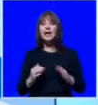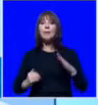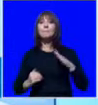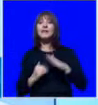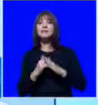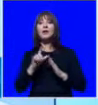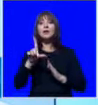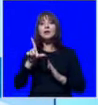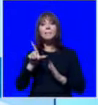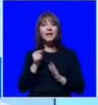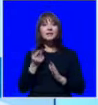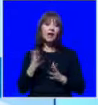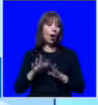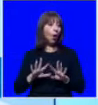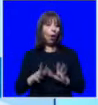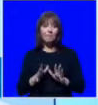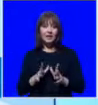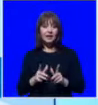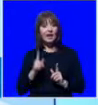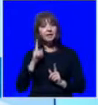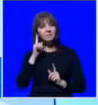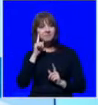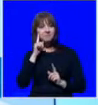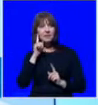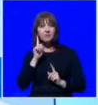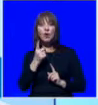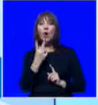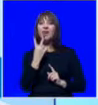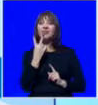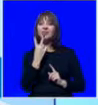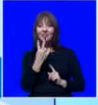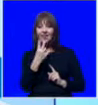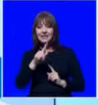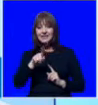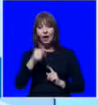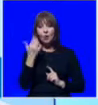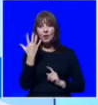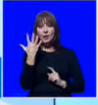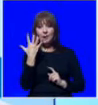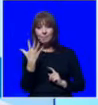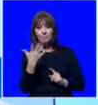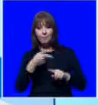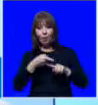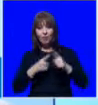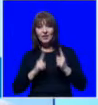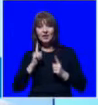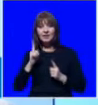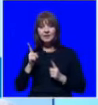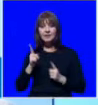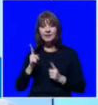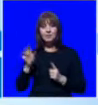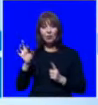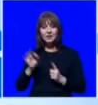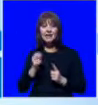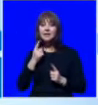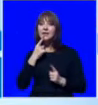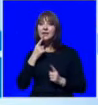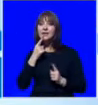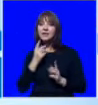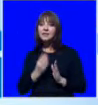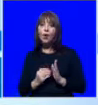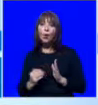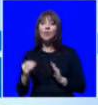начин определен, трябва, мисля, че по 2,5 да умножим максималната пенсия, за да постигнем размера на максимално осигурителен. Така пише Иванов,